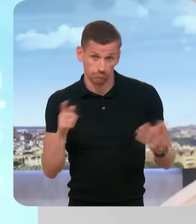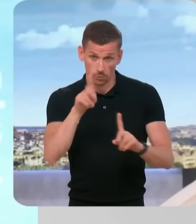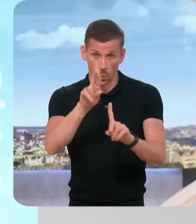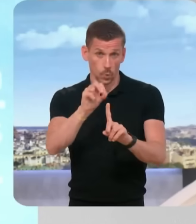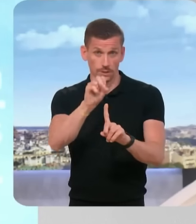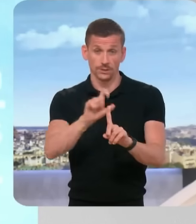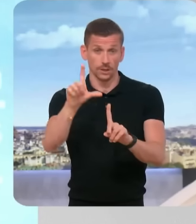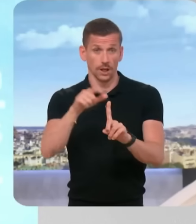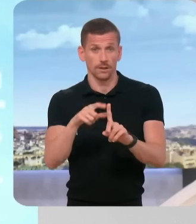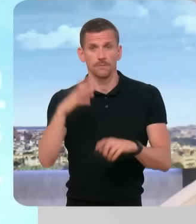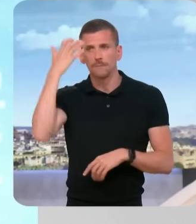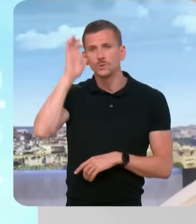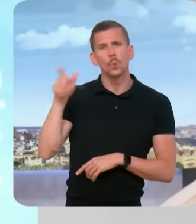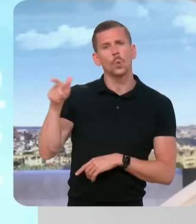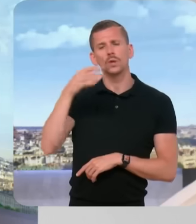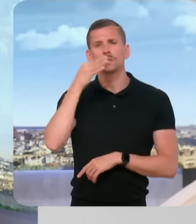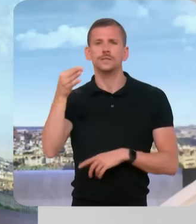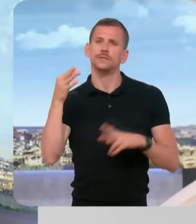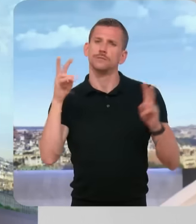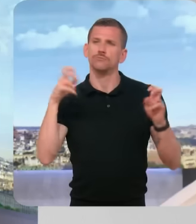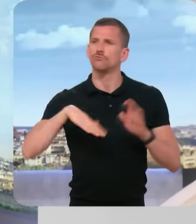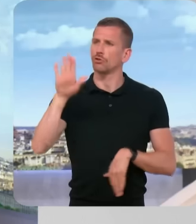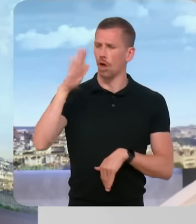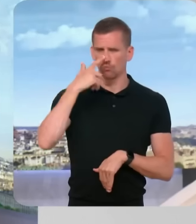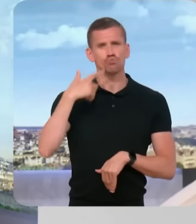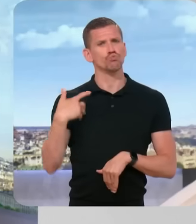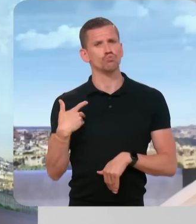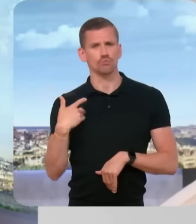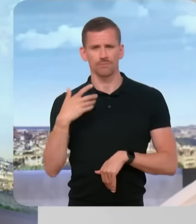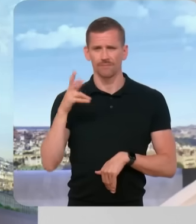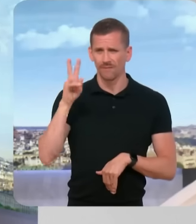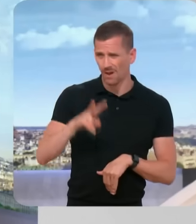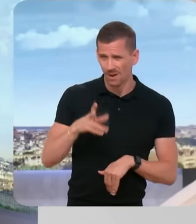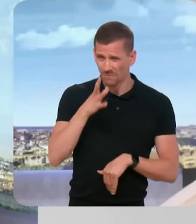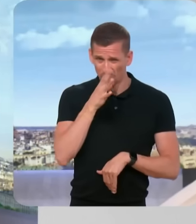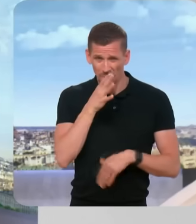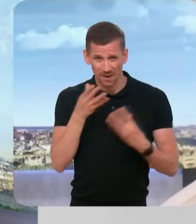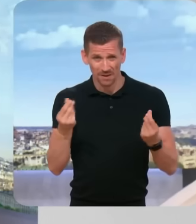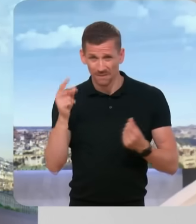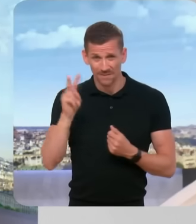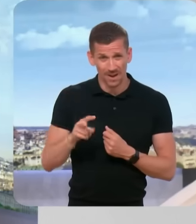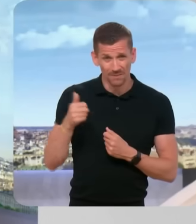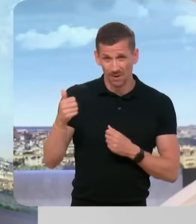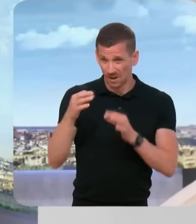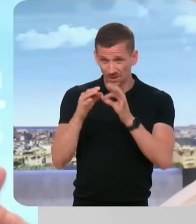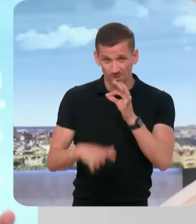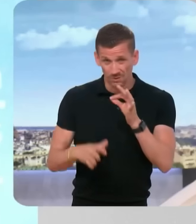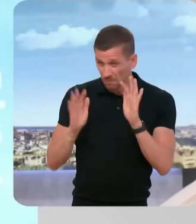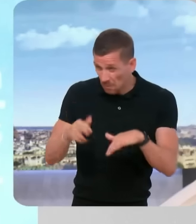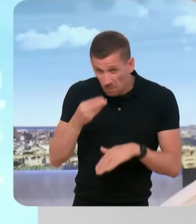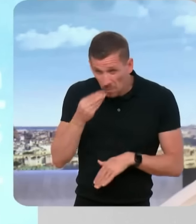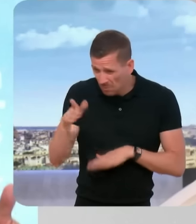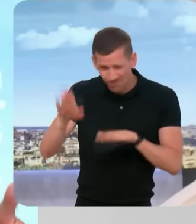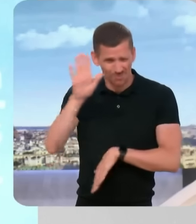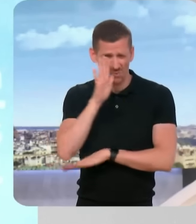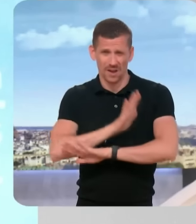qu'il estime que sa candidature ne serait même pas admissible? Bien évidemment, c'est des pas. Mais écoutez bien ce qu'il a dit. En aucun